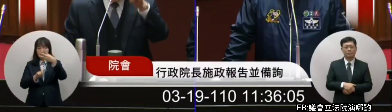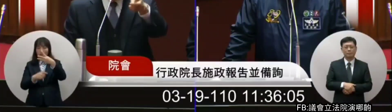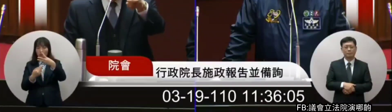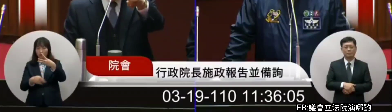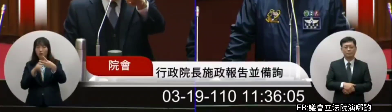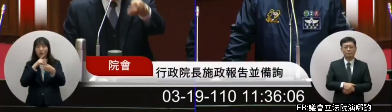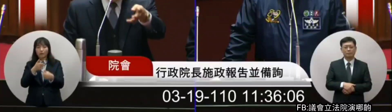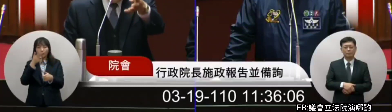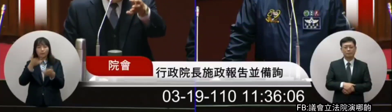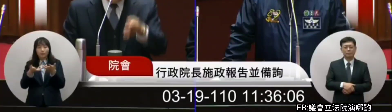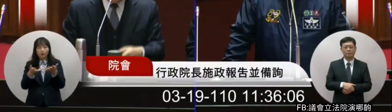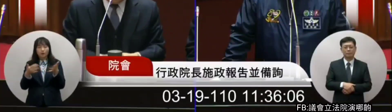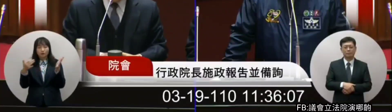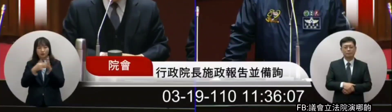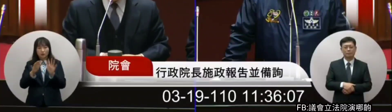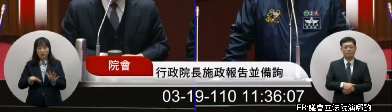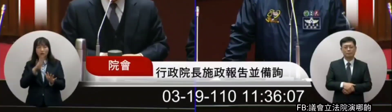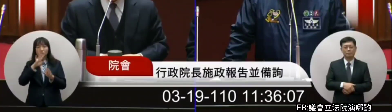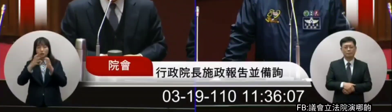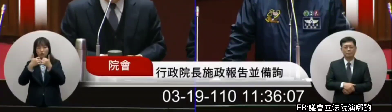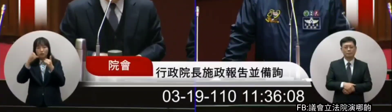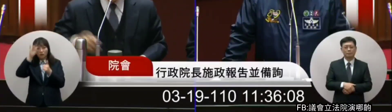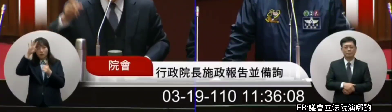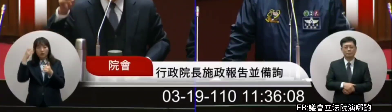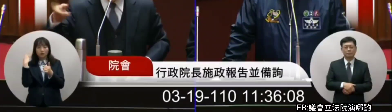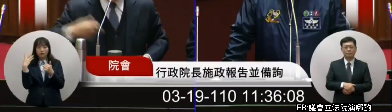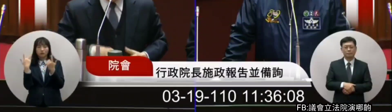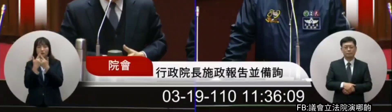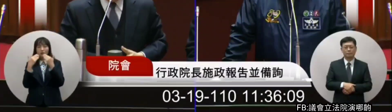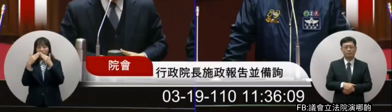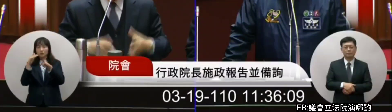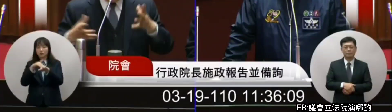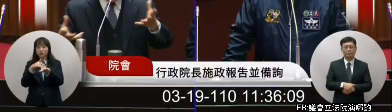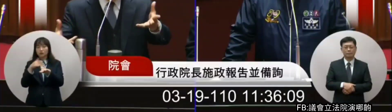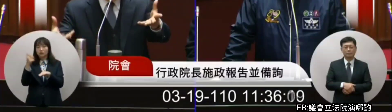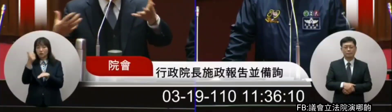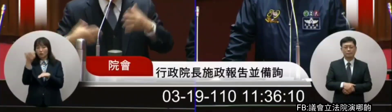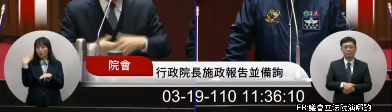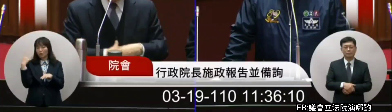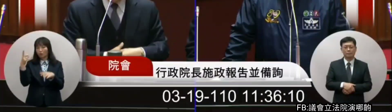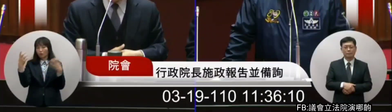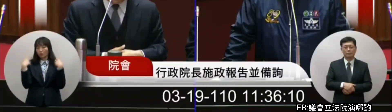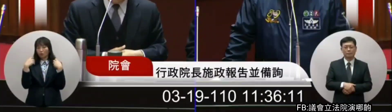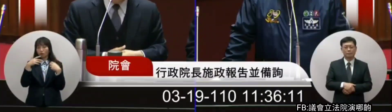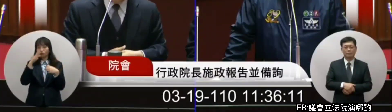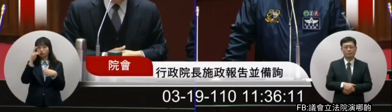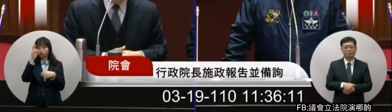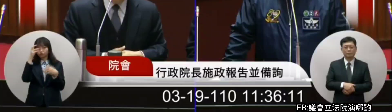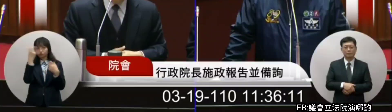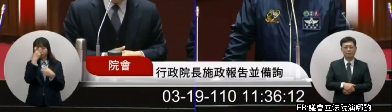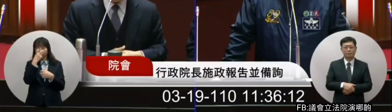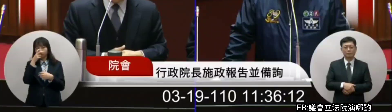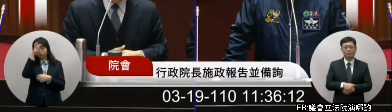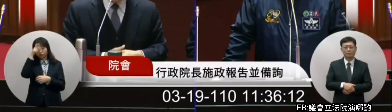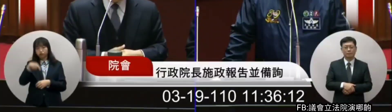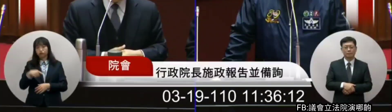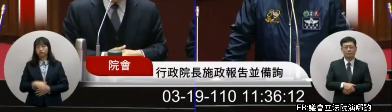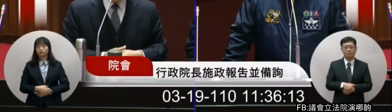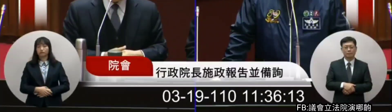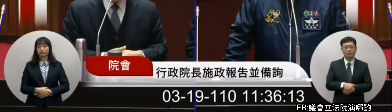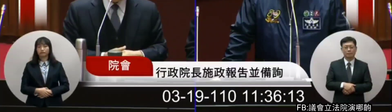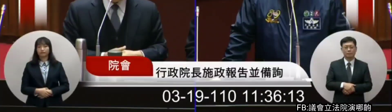案，也是现在贵党的新北市长侯友宜当年就是侦办的警察，是